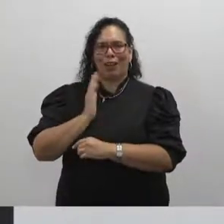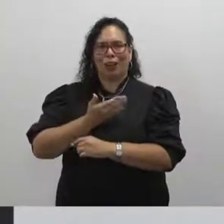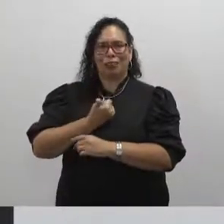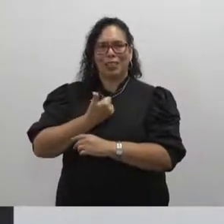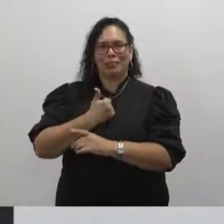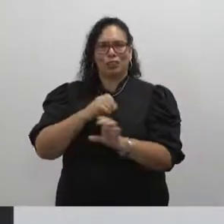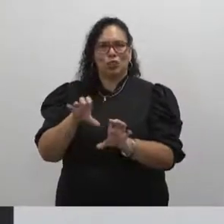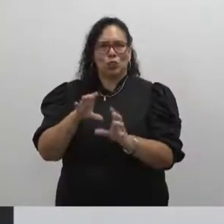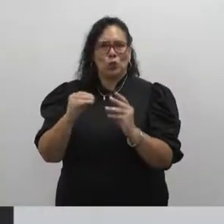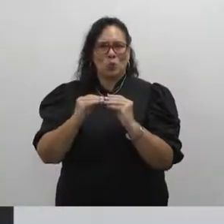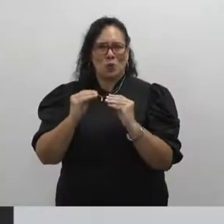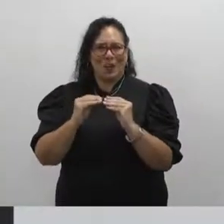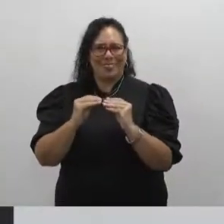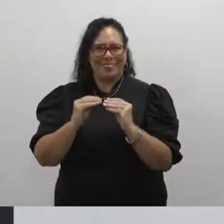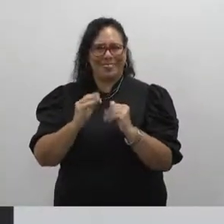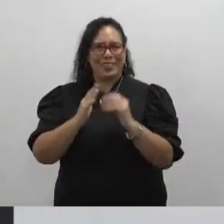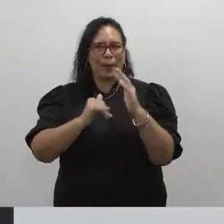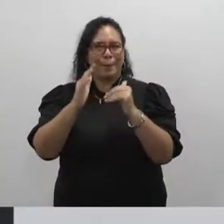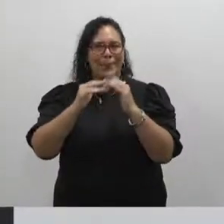sưu tam đan